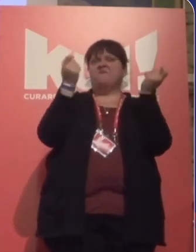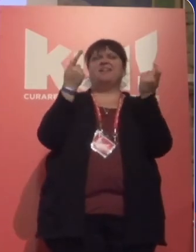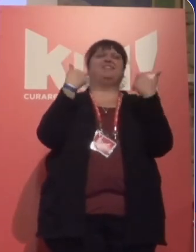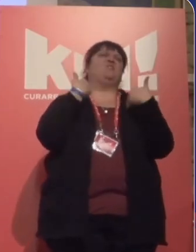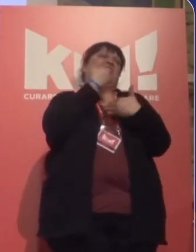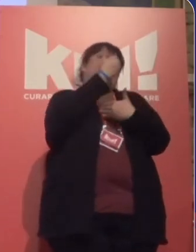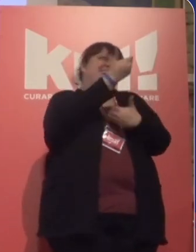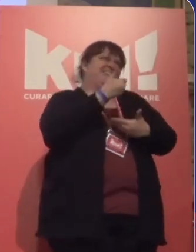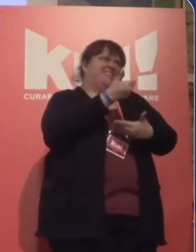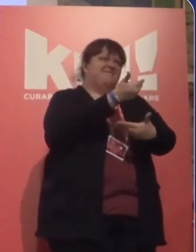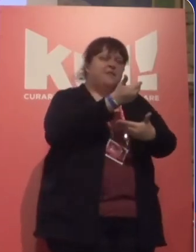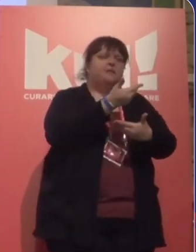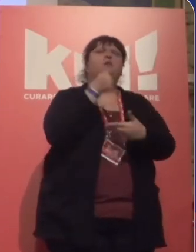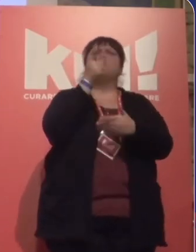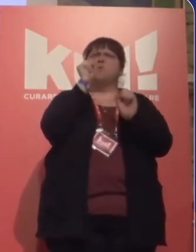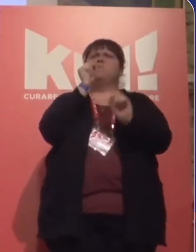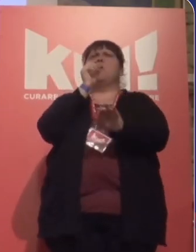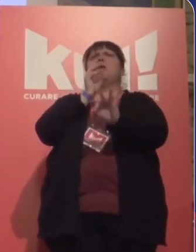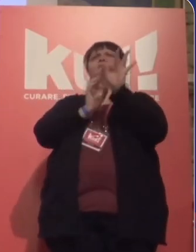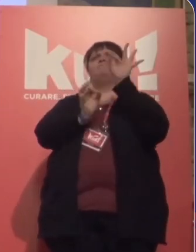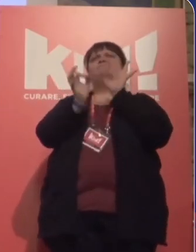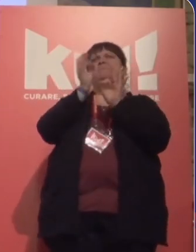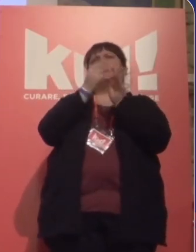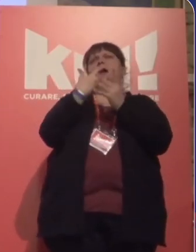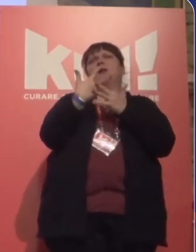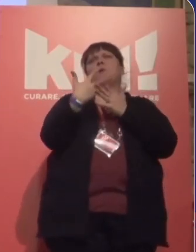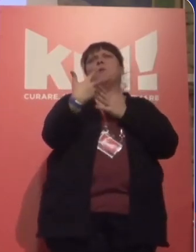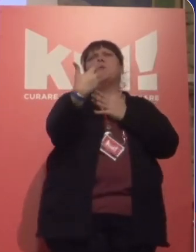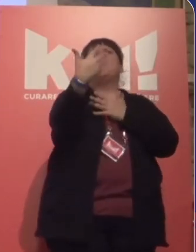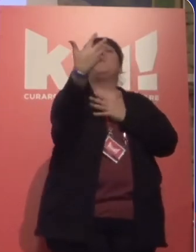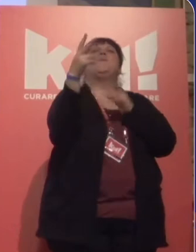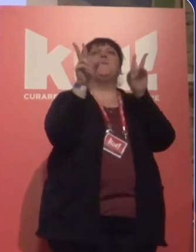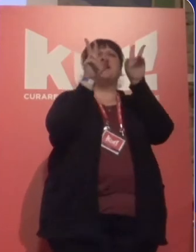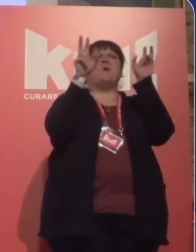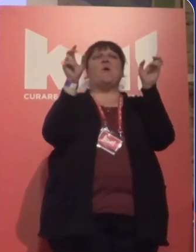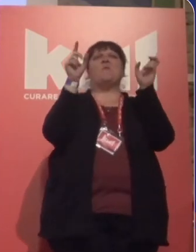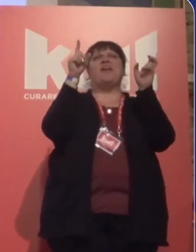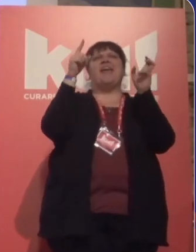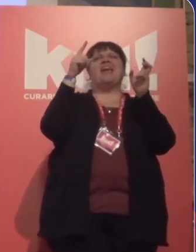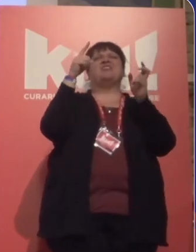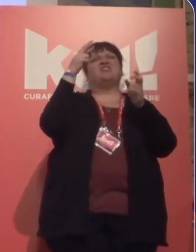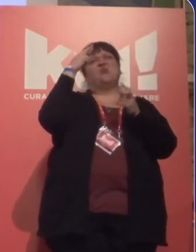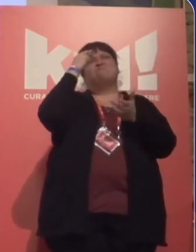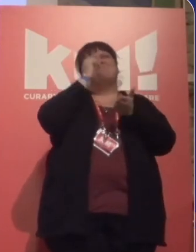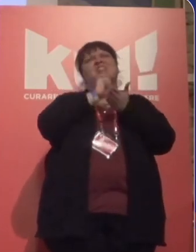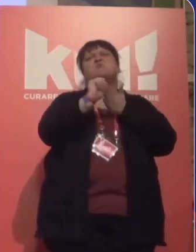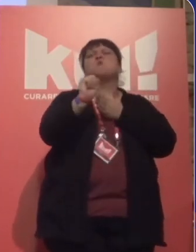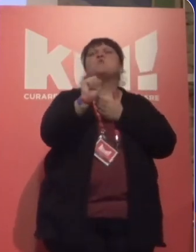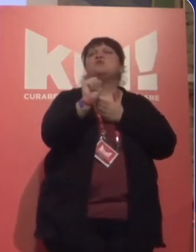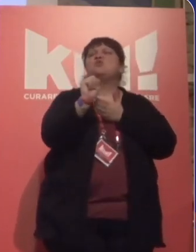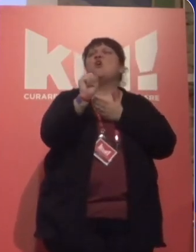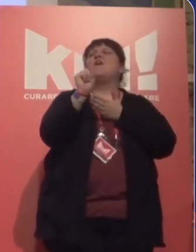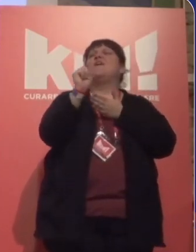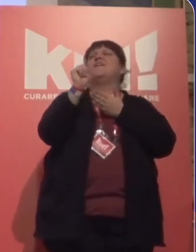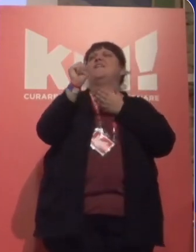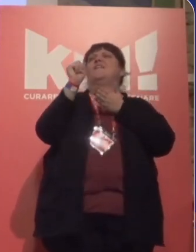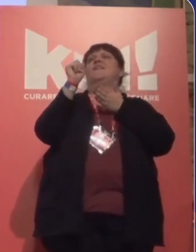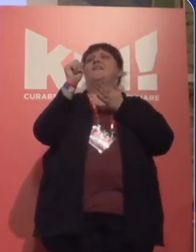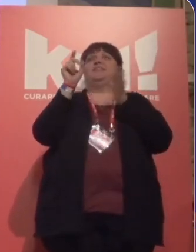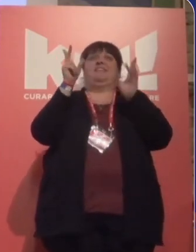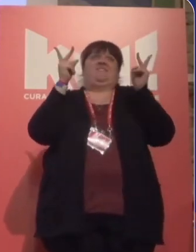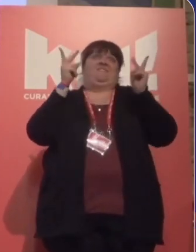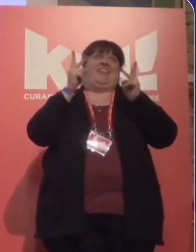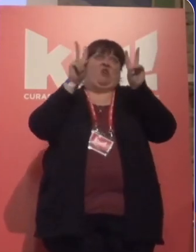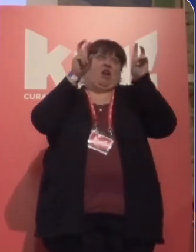come altri che vedo in sala forse addirittura ha vinto dopo in territori non miei in punta di piedi sul rischio costituito